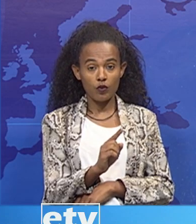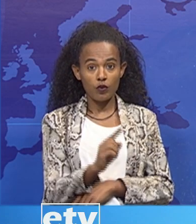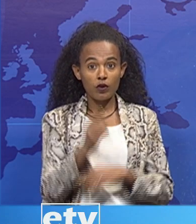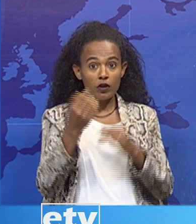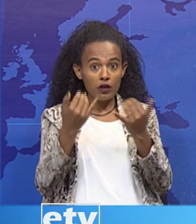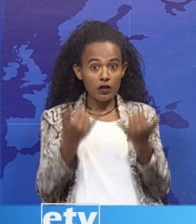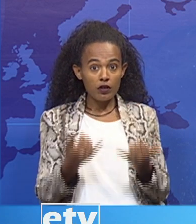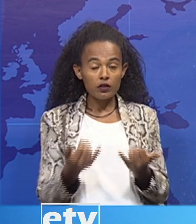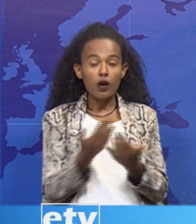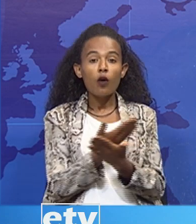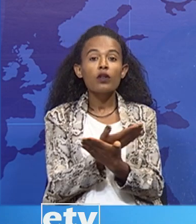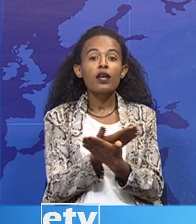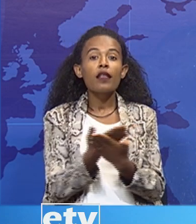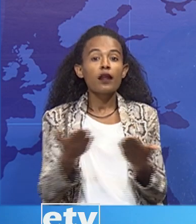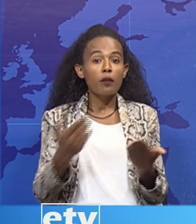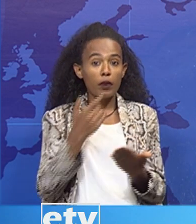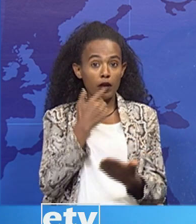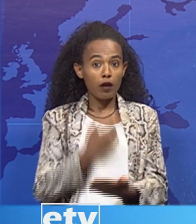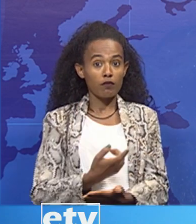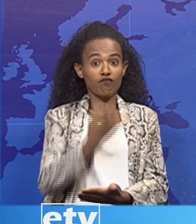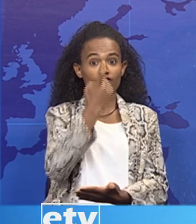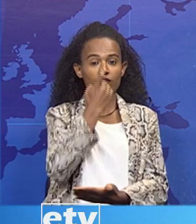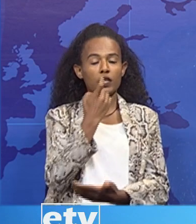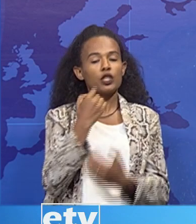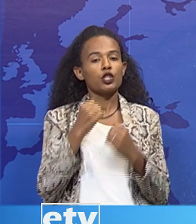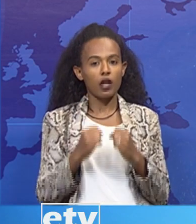እስካሁን የተነበርክ የሚል ጥያቄ ሊኖራችሁ ይችላል።